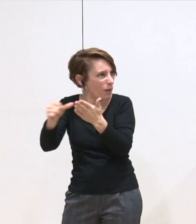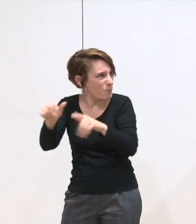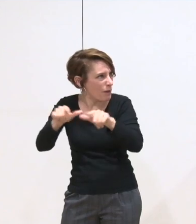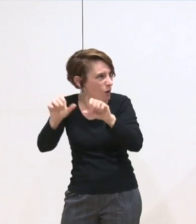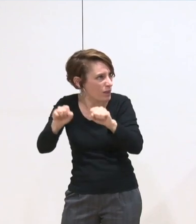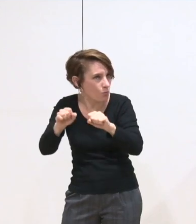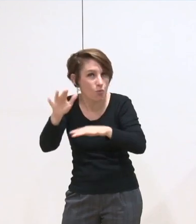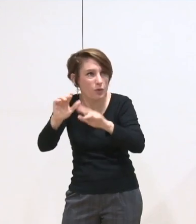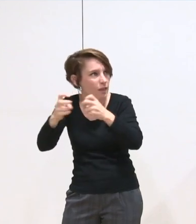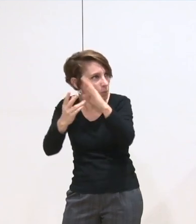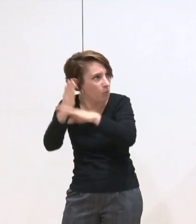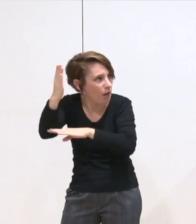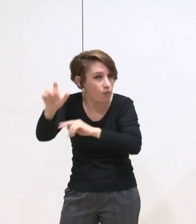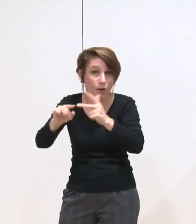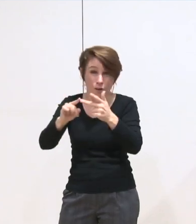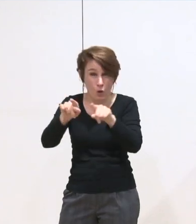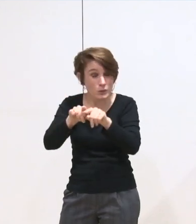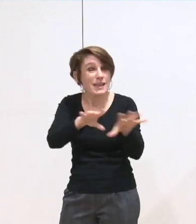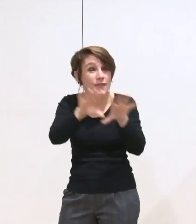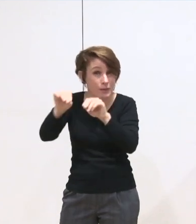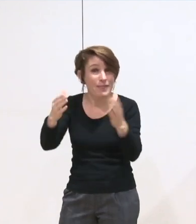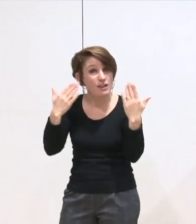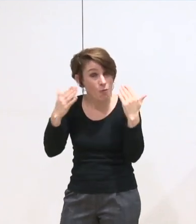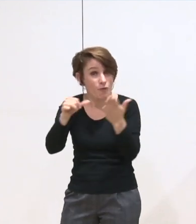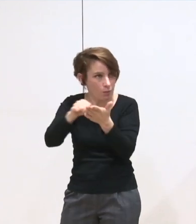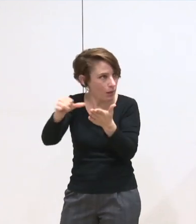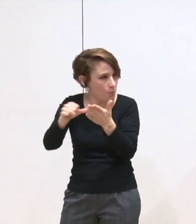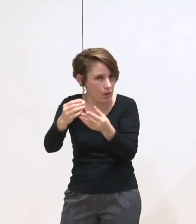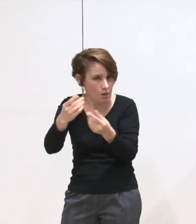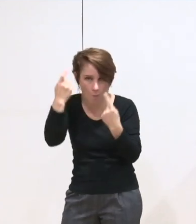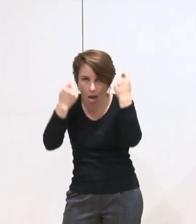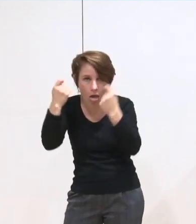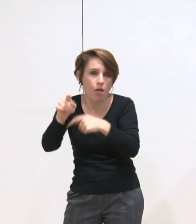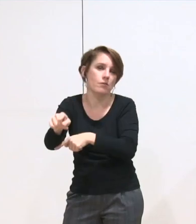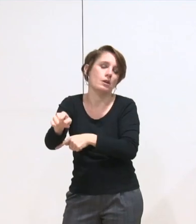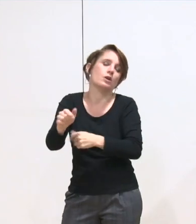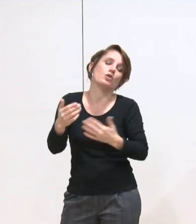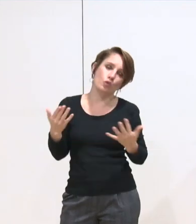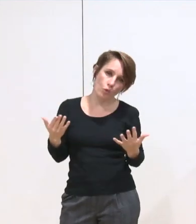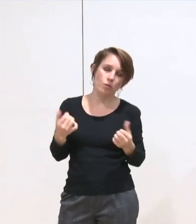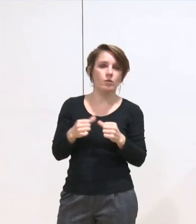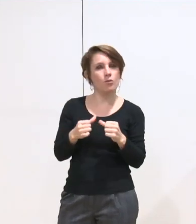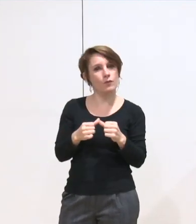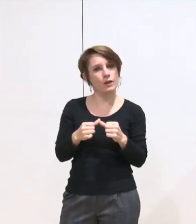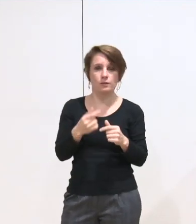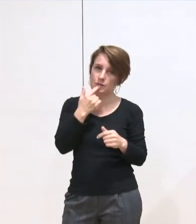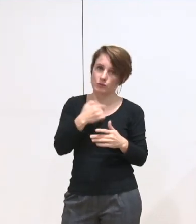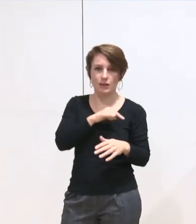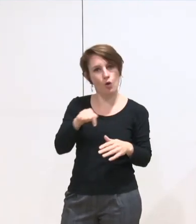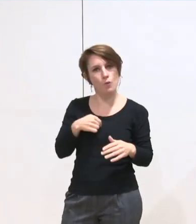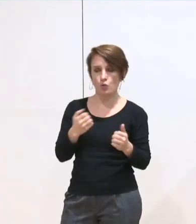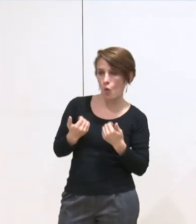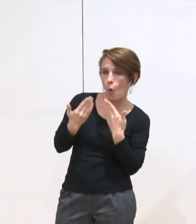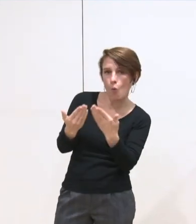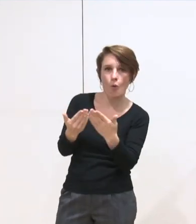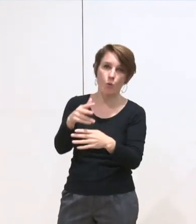éléments de préoccupation. Donc la première chose, c'est naturellement veiller à ne pas proposer des logements avec des